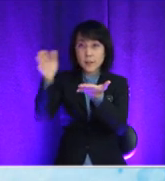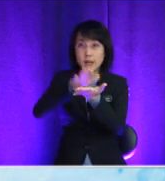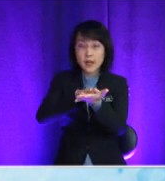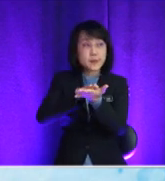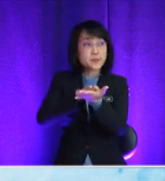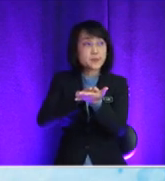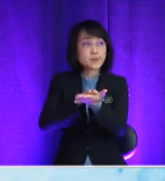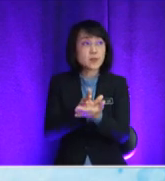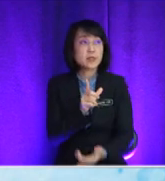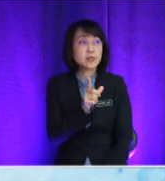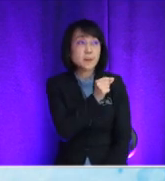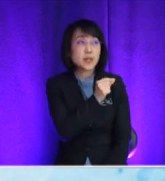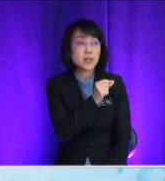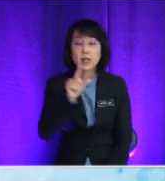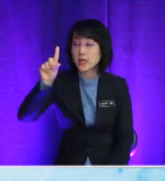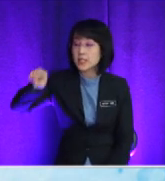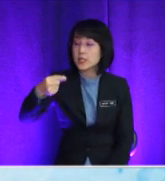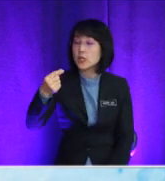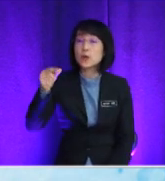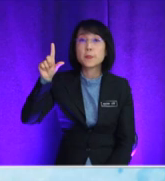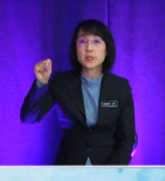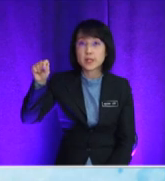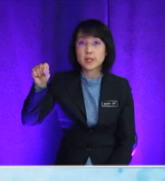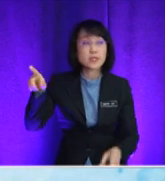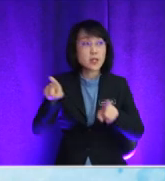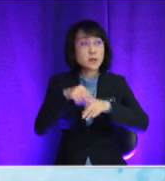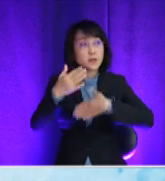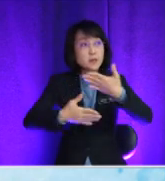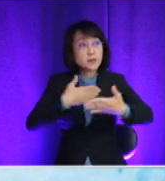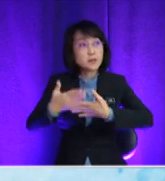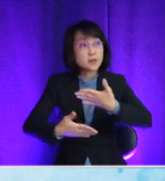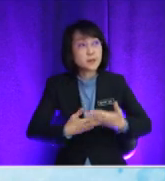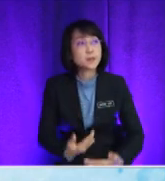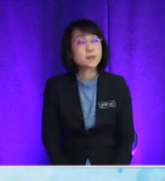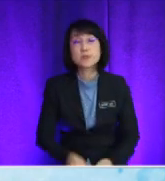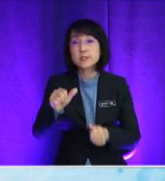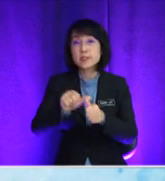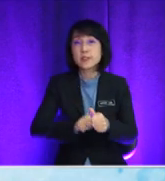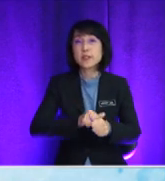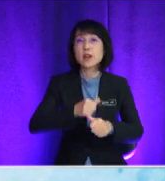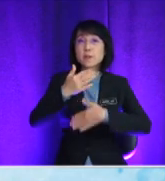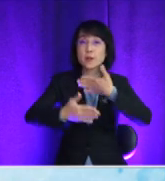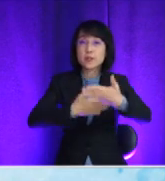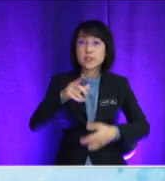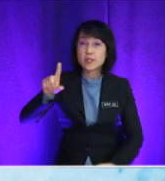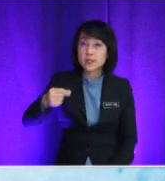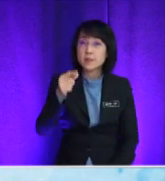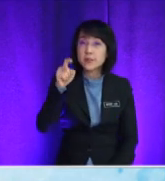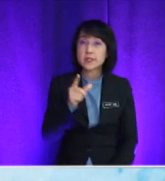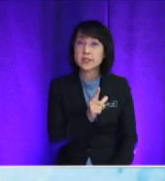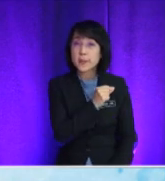dengan peniti prosesnya untuk setiap proses jahitan karena semak dengan peniti